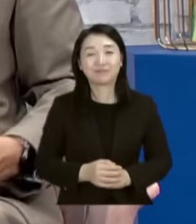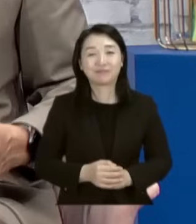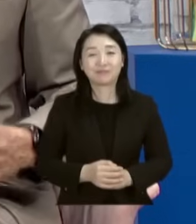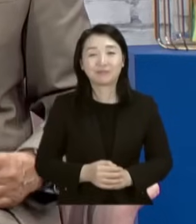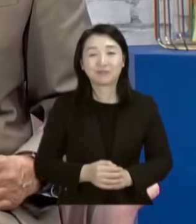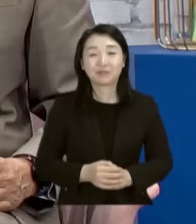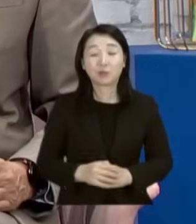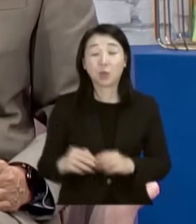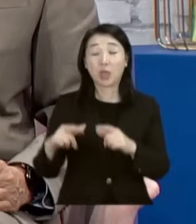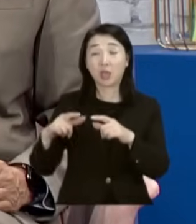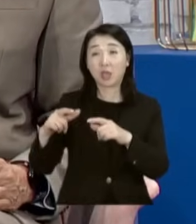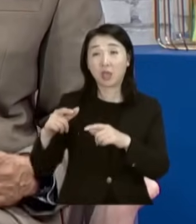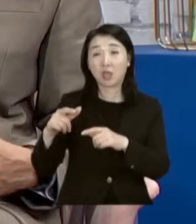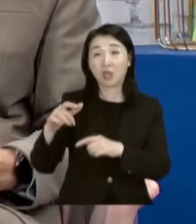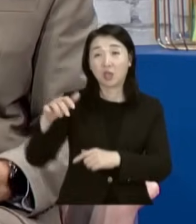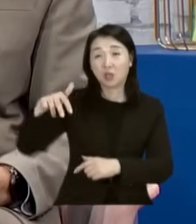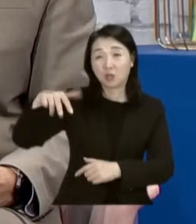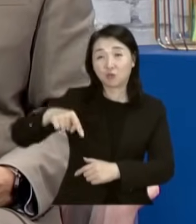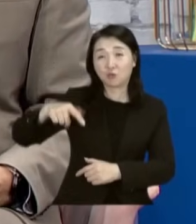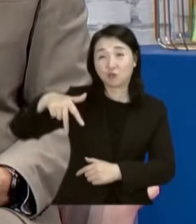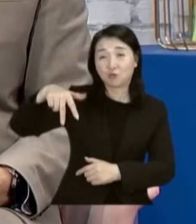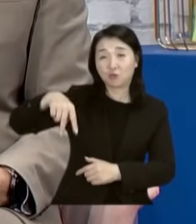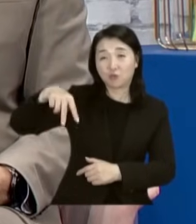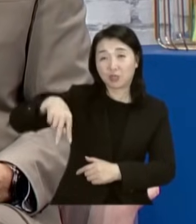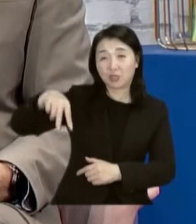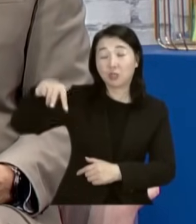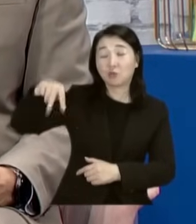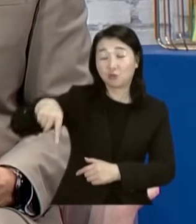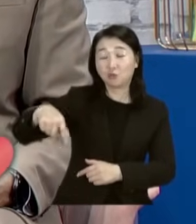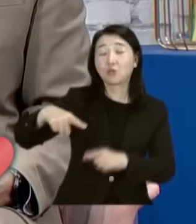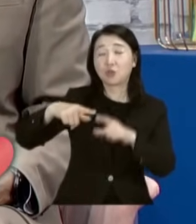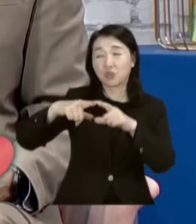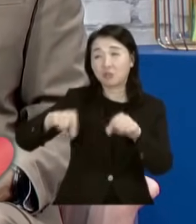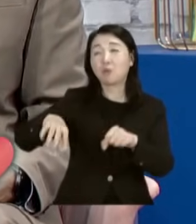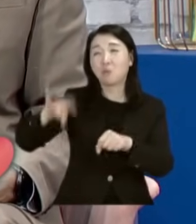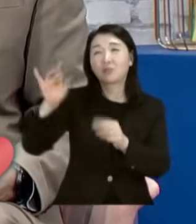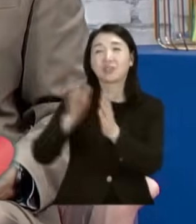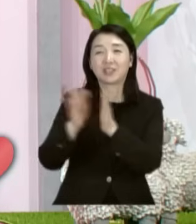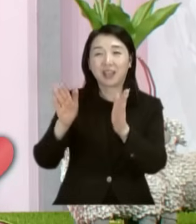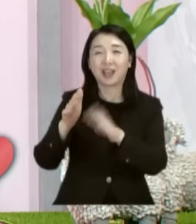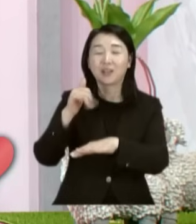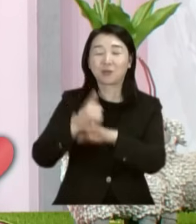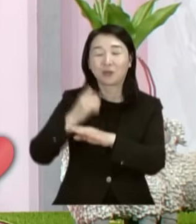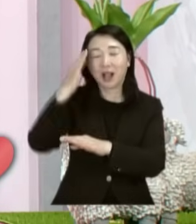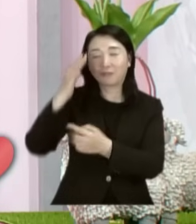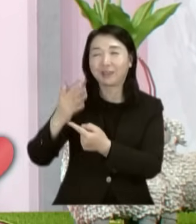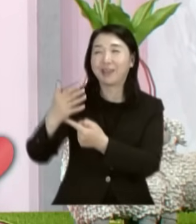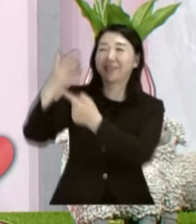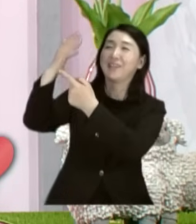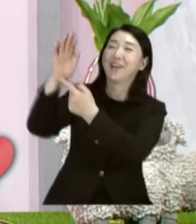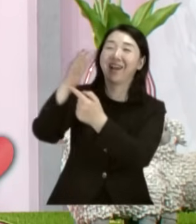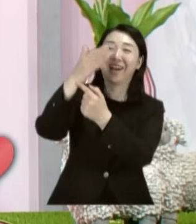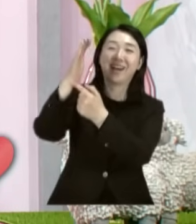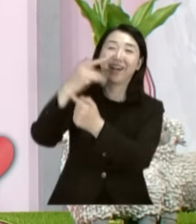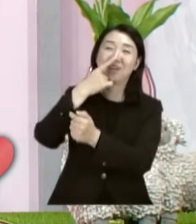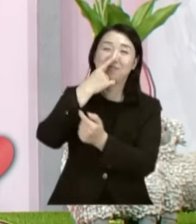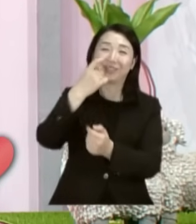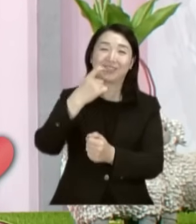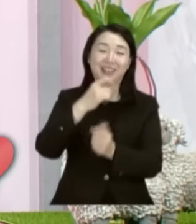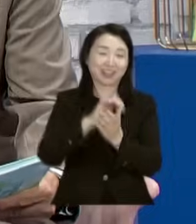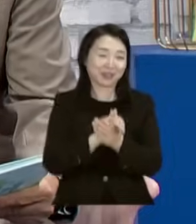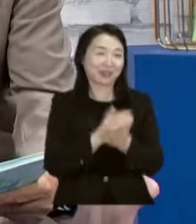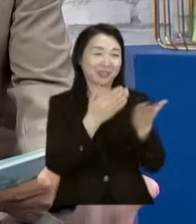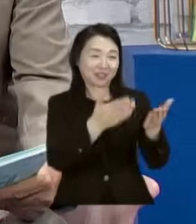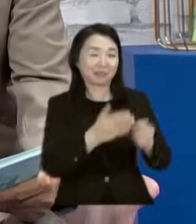일본이 종주국이라고 볼 수도 있어요 그죠 거기에서 태극기가 휘날리고 탁 멋있다 기도하겠습니다